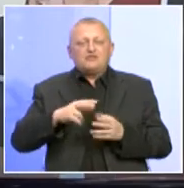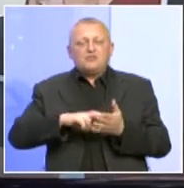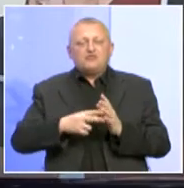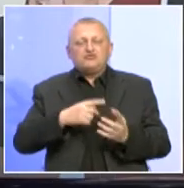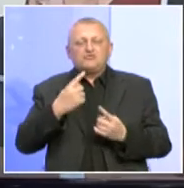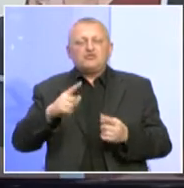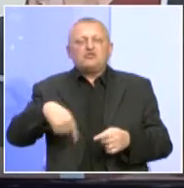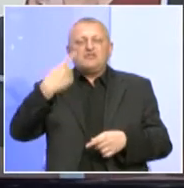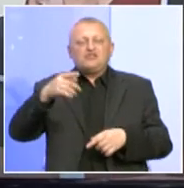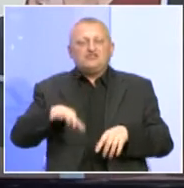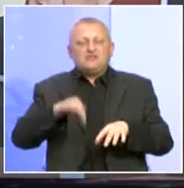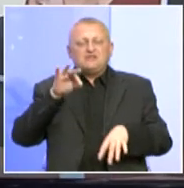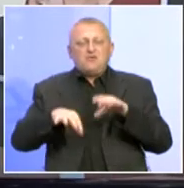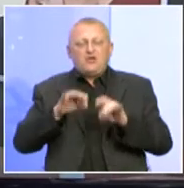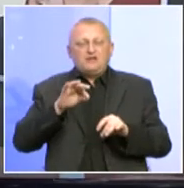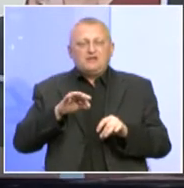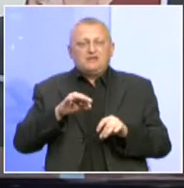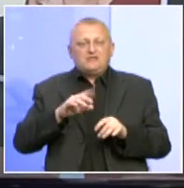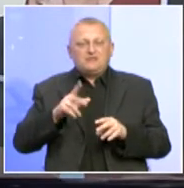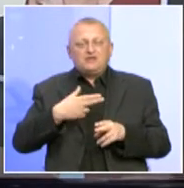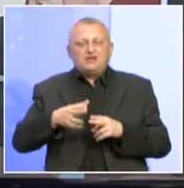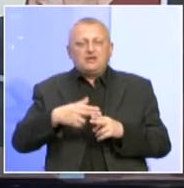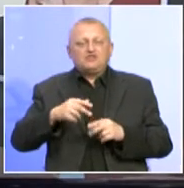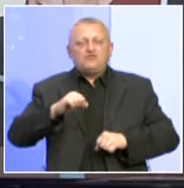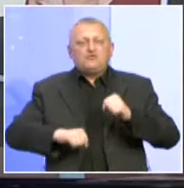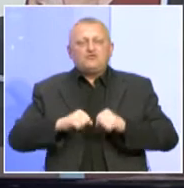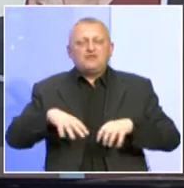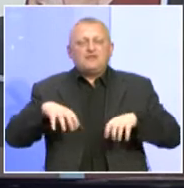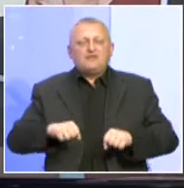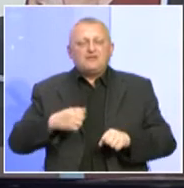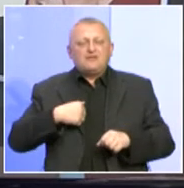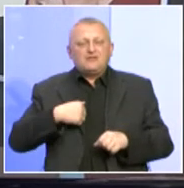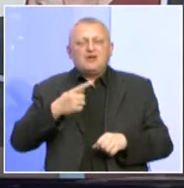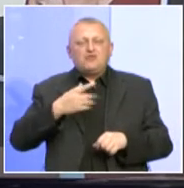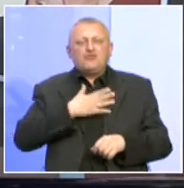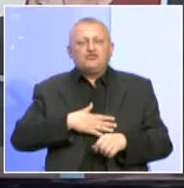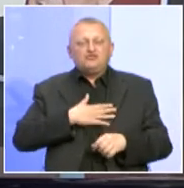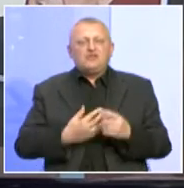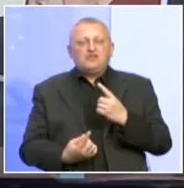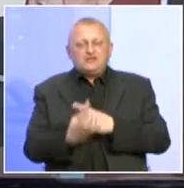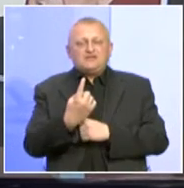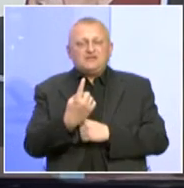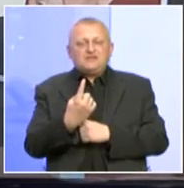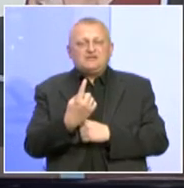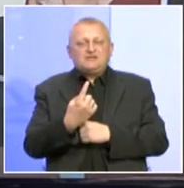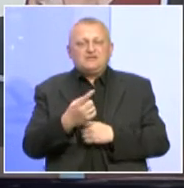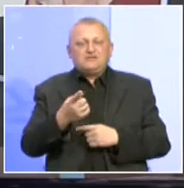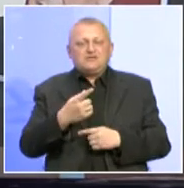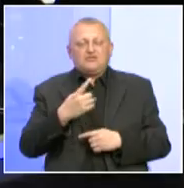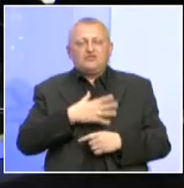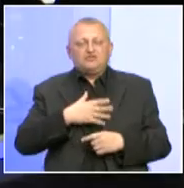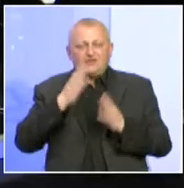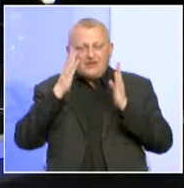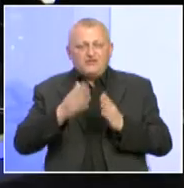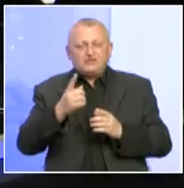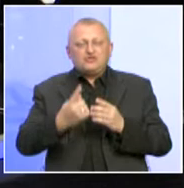do sljedećih izbora i riješiti funkcioniranje vlasti? Ja zaista to želim da bi se to desilo. To znam da želite, a vjerujete li da će